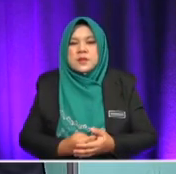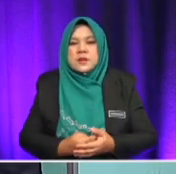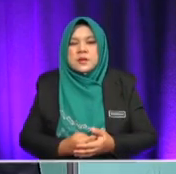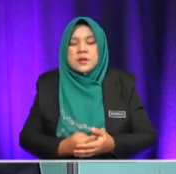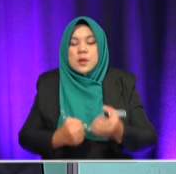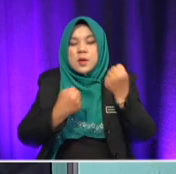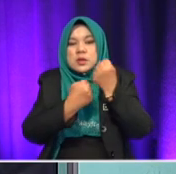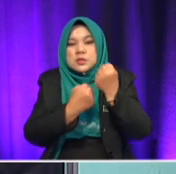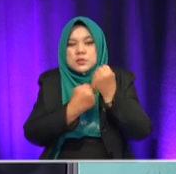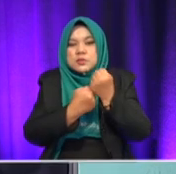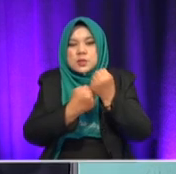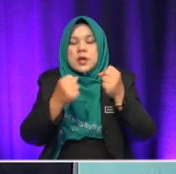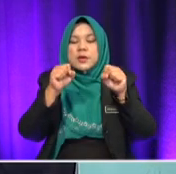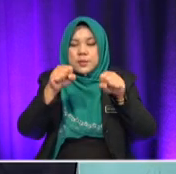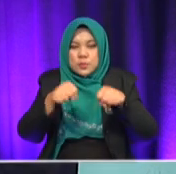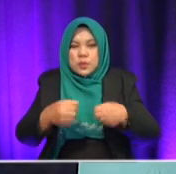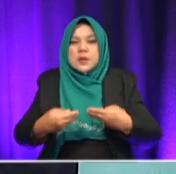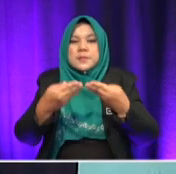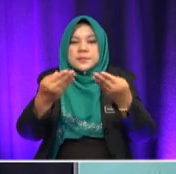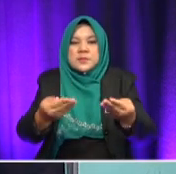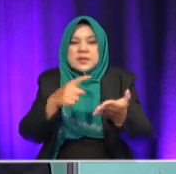Soko nggak dekat mereka maka kita berikan